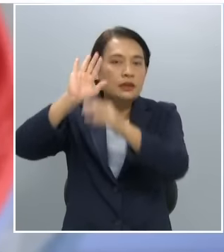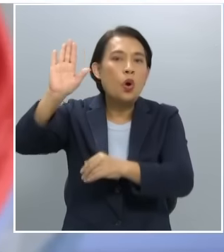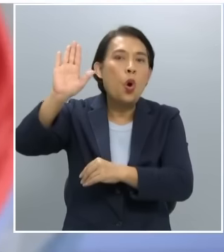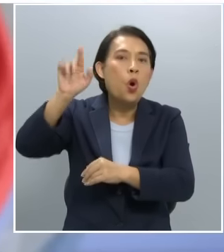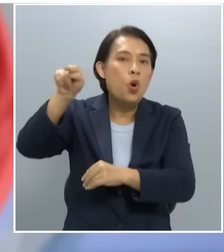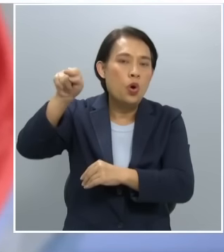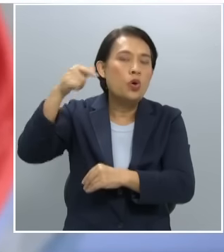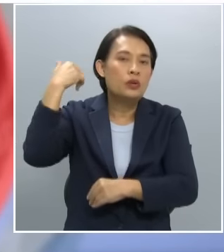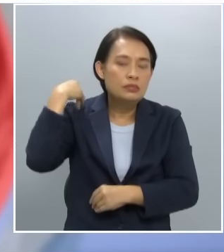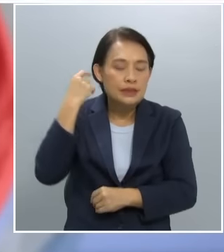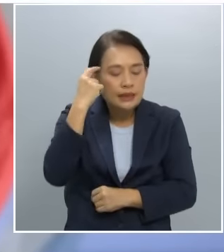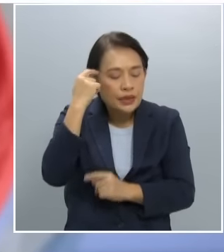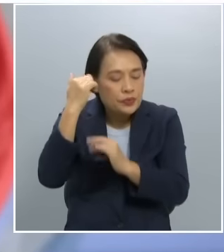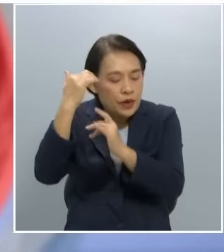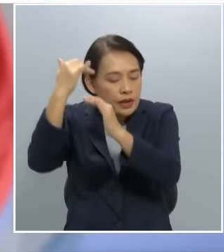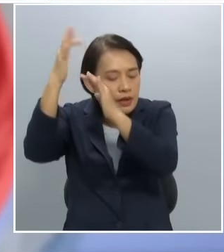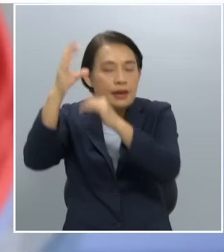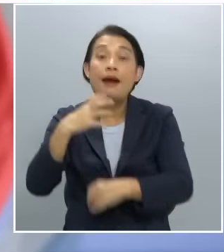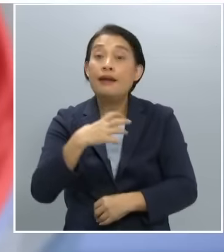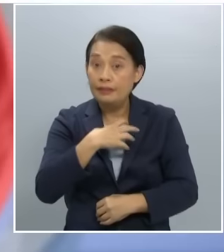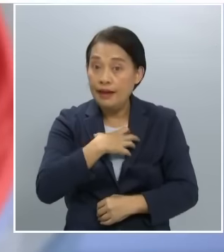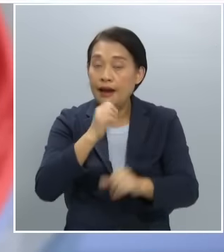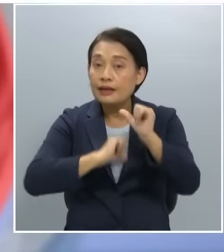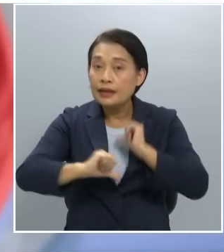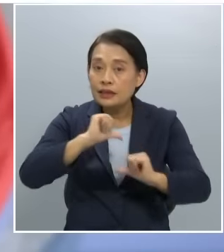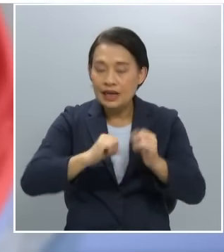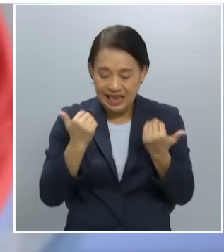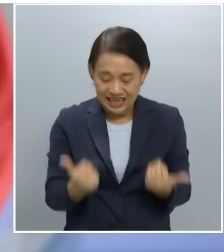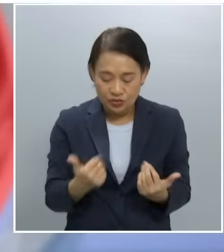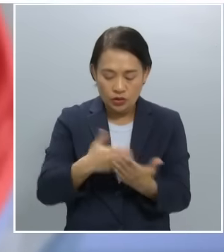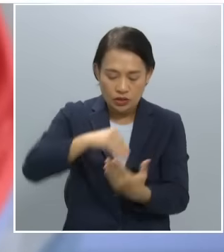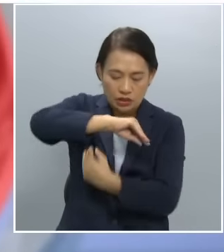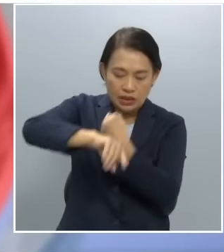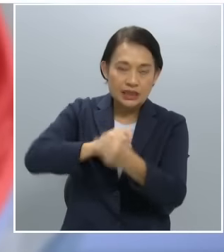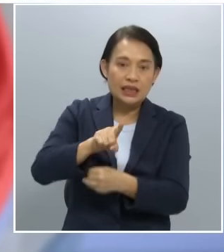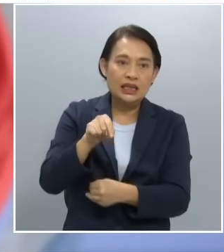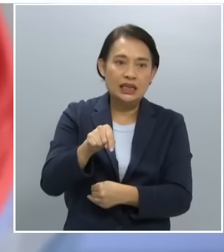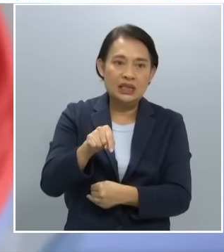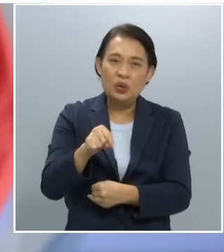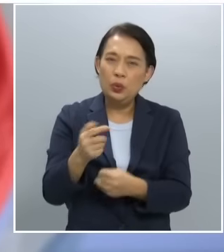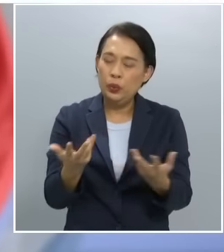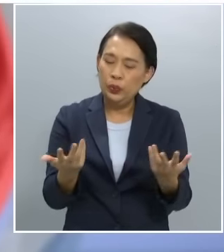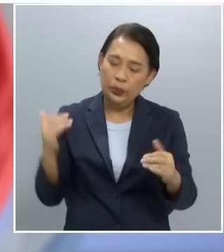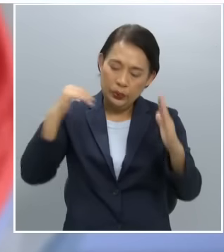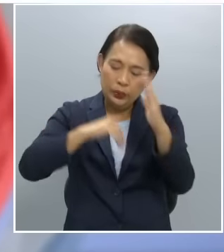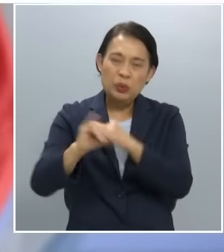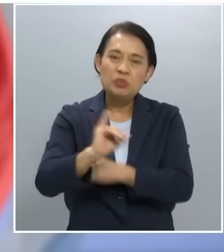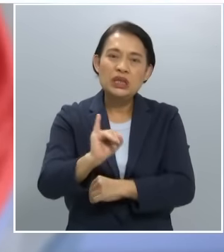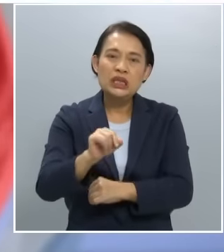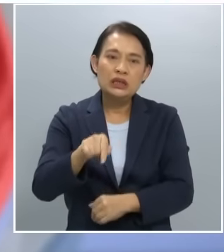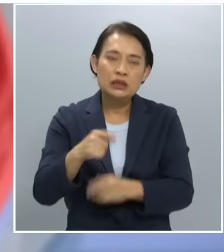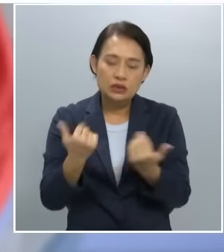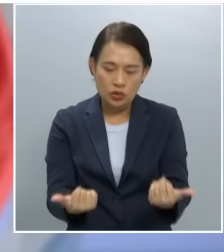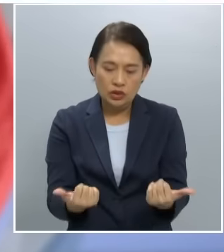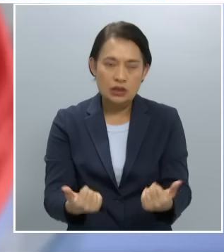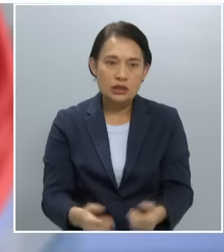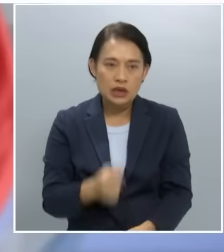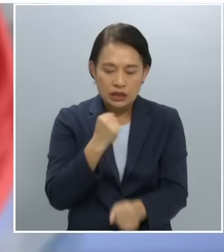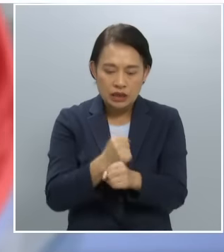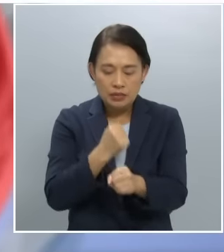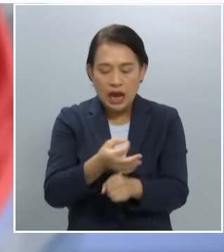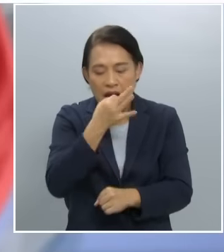เขาคก็ฝันใฝ่ฝันว่าอยากเป็นนักแสดงแล้วยิ่งเศรษฐกิจตอนเนี้ยบอกเลยเศรษฐกิจมันอยิ่งแบบโอ้โหมันแย่มากๆออมีงานทำ